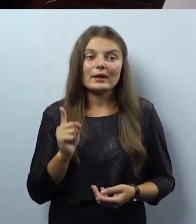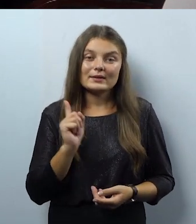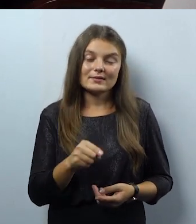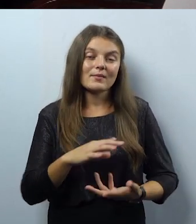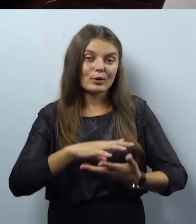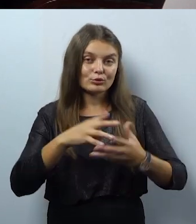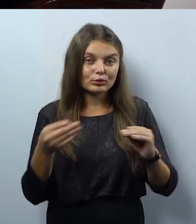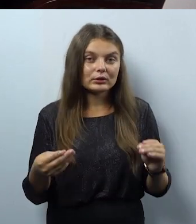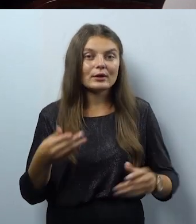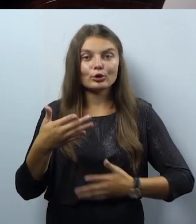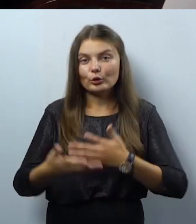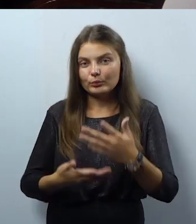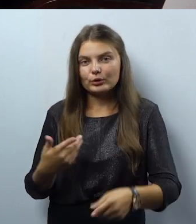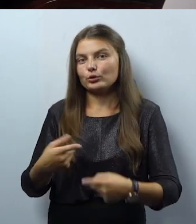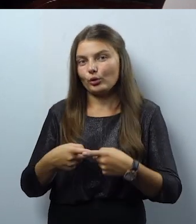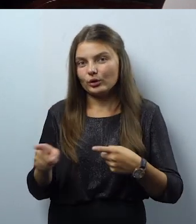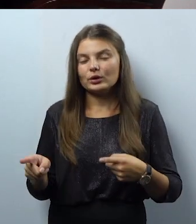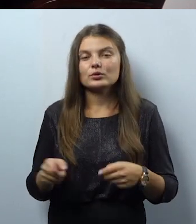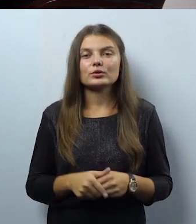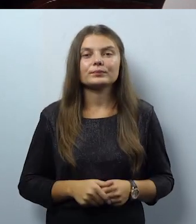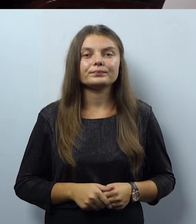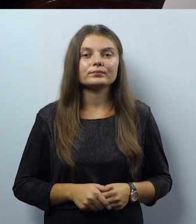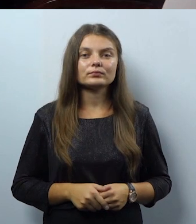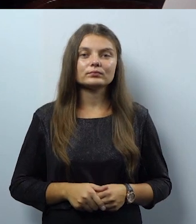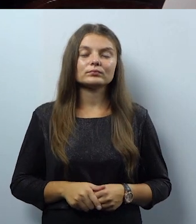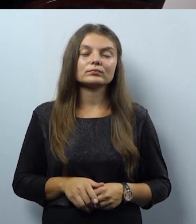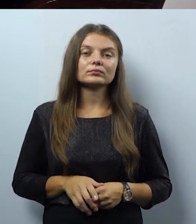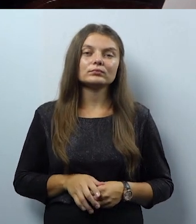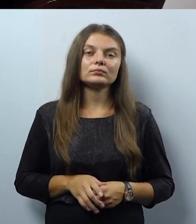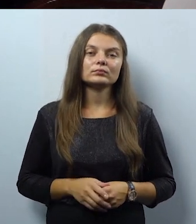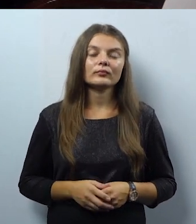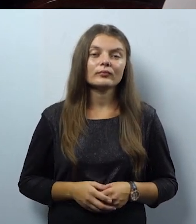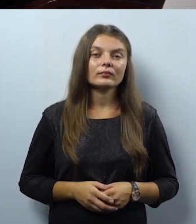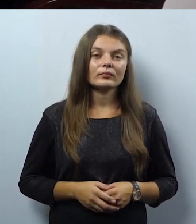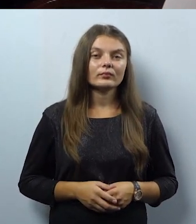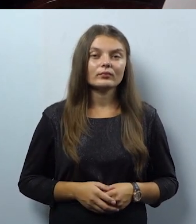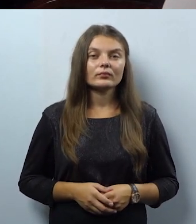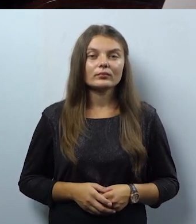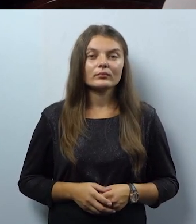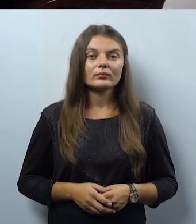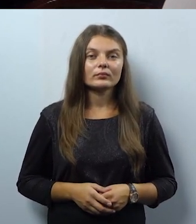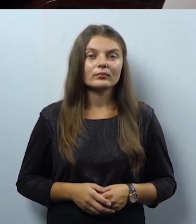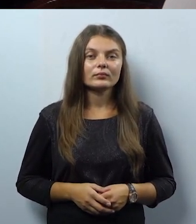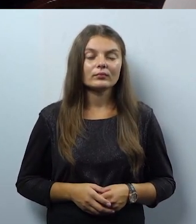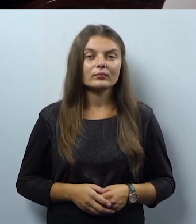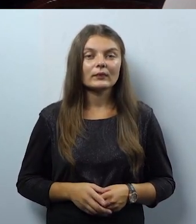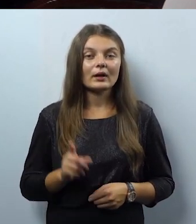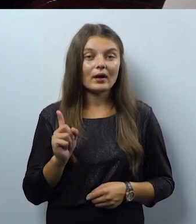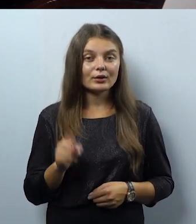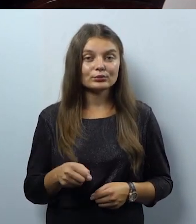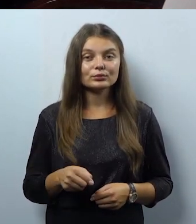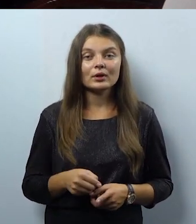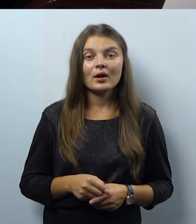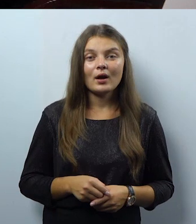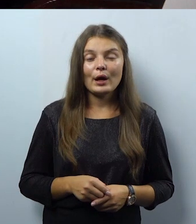рухатися, якусь цю проблему якусь вирішувати. Впливати на цей процес. Чи юридичній площині, чи іншій площині, але мали офіційний документ. А тут взагалі нічого